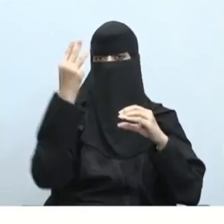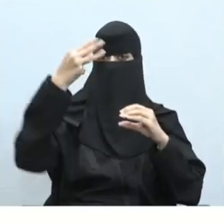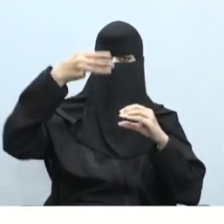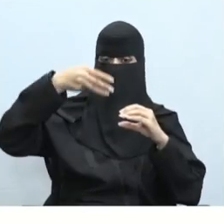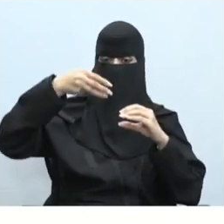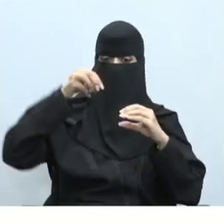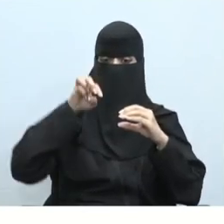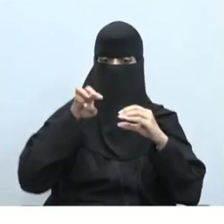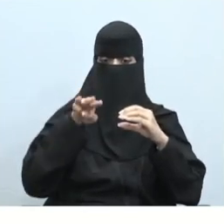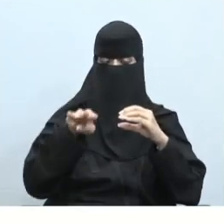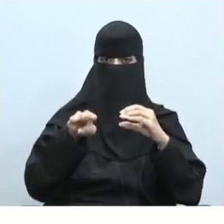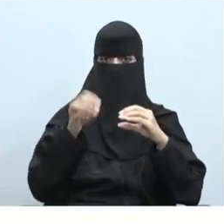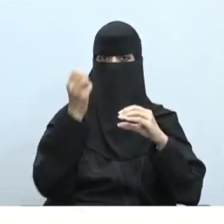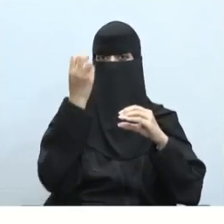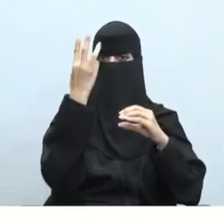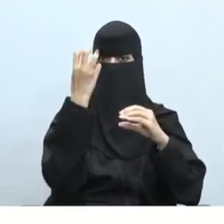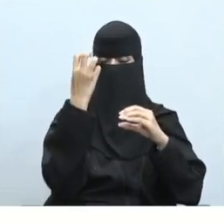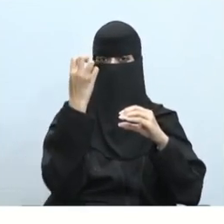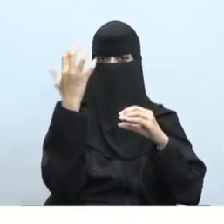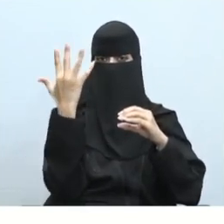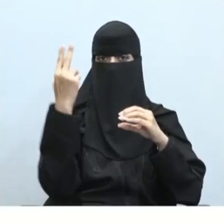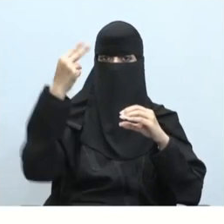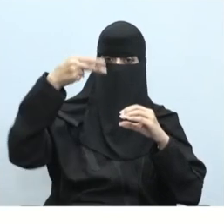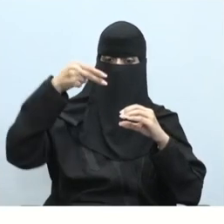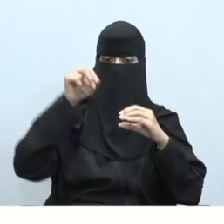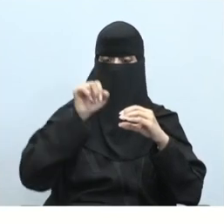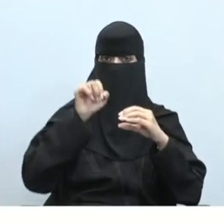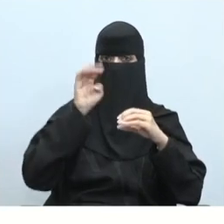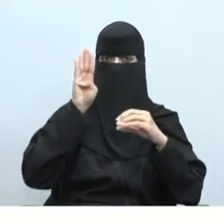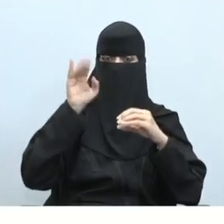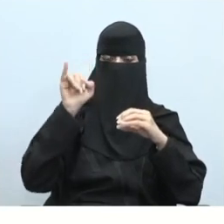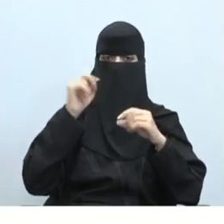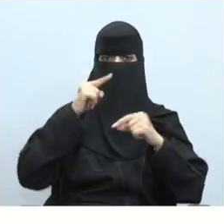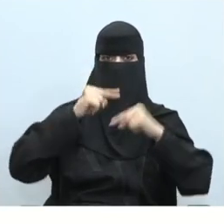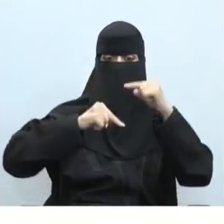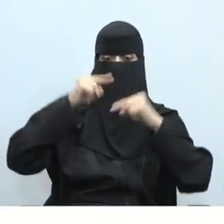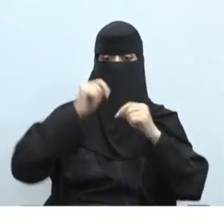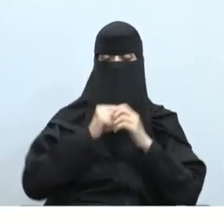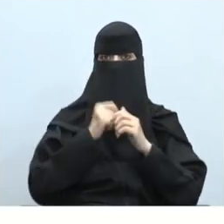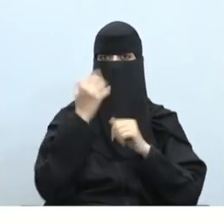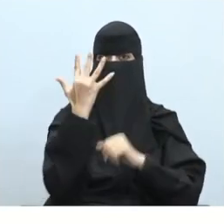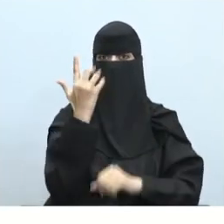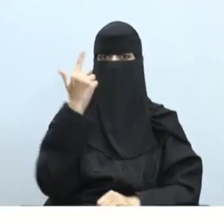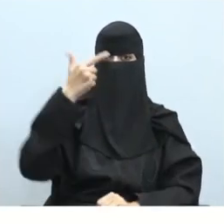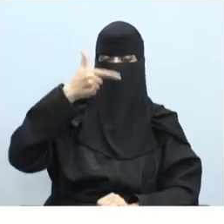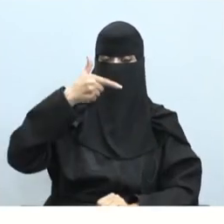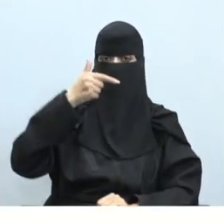و925 كيلو متر الفارق بينهما ابناء وبنات الطلاب 75